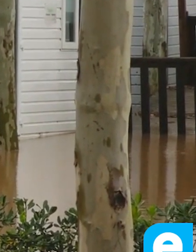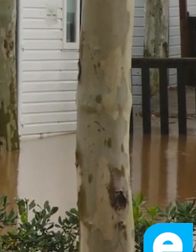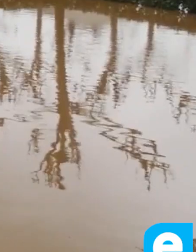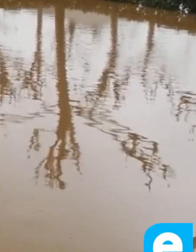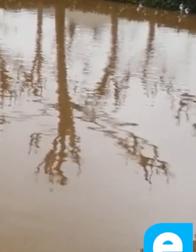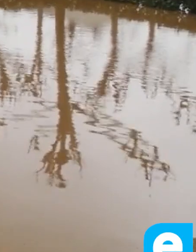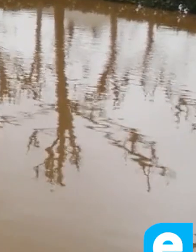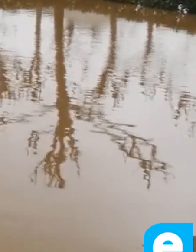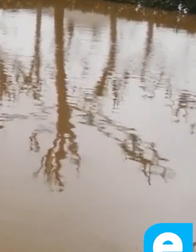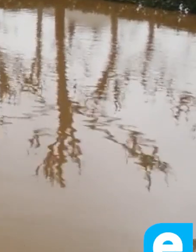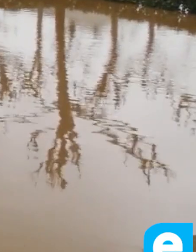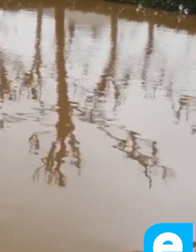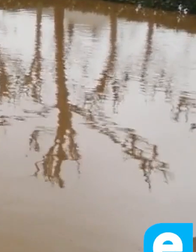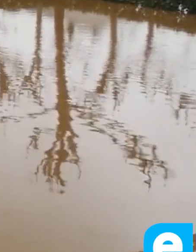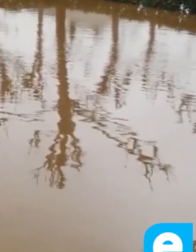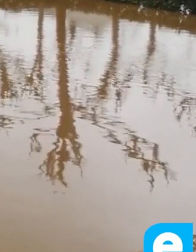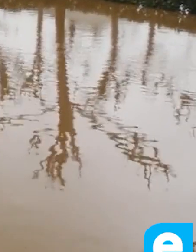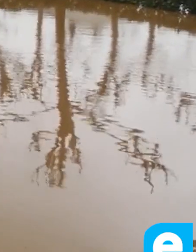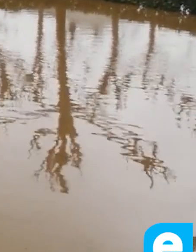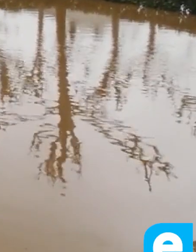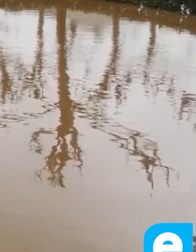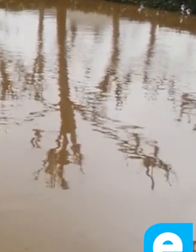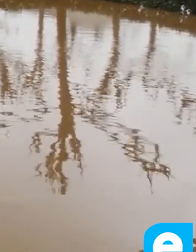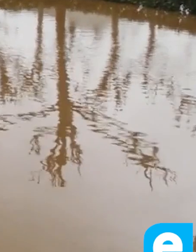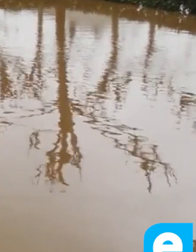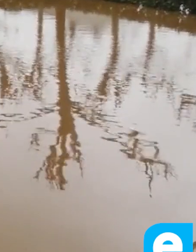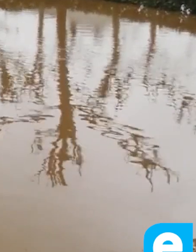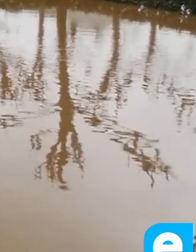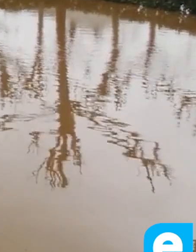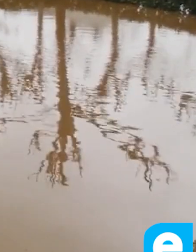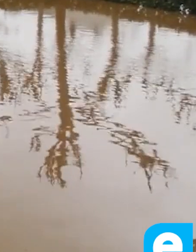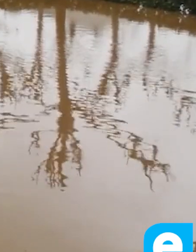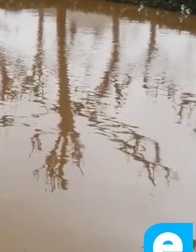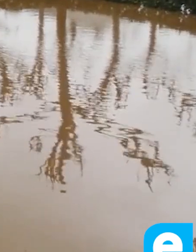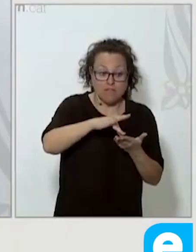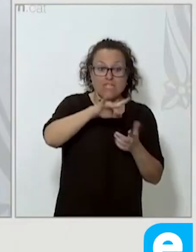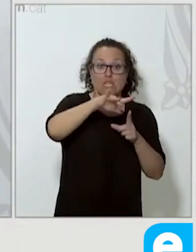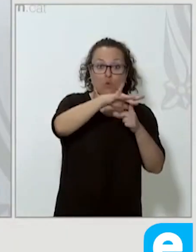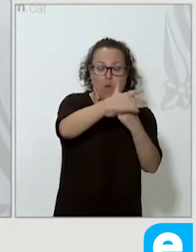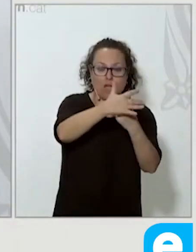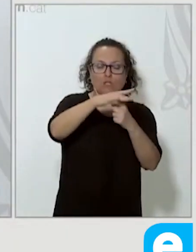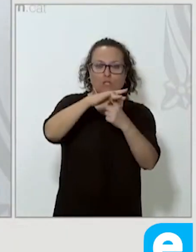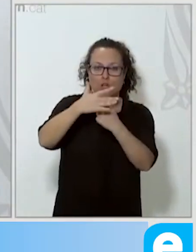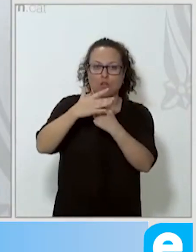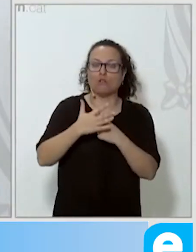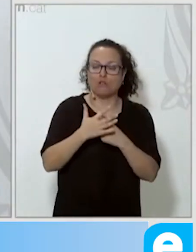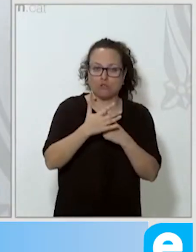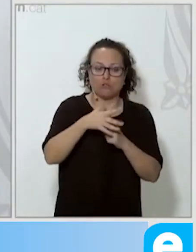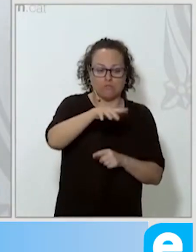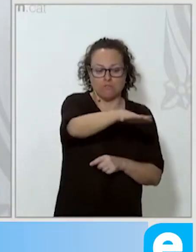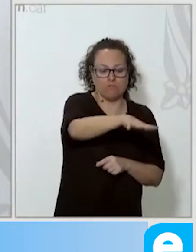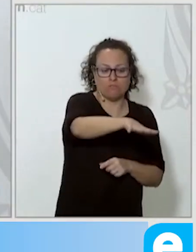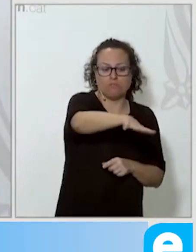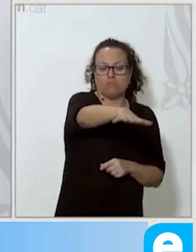possibles riscos que podrien afectar diversos establiments d'acampada. Doncs en aquells casos on estiguin